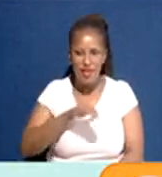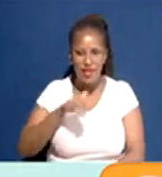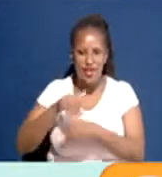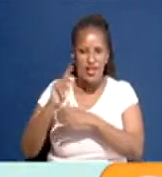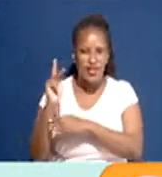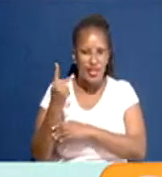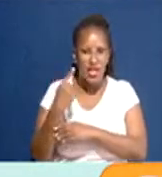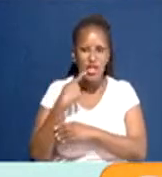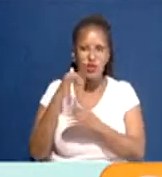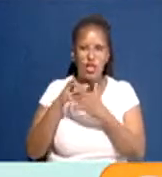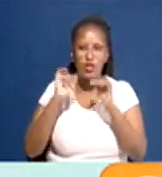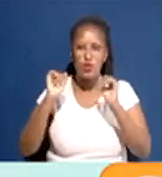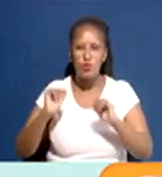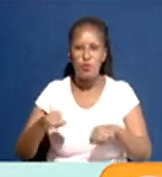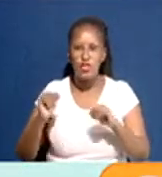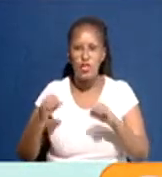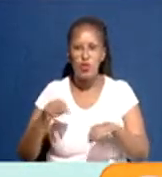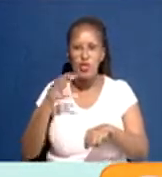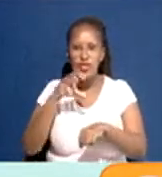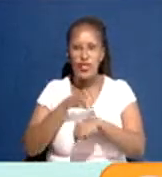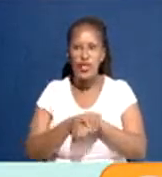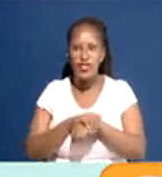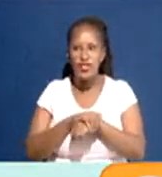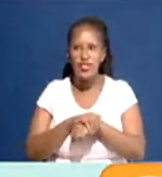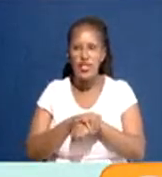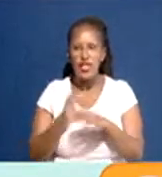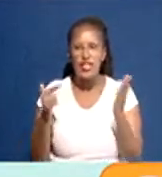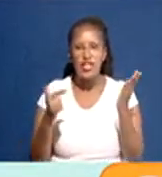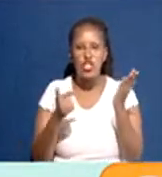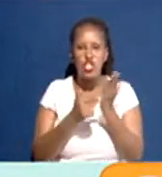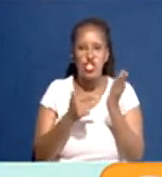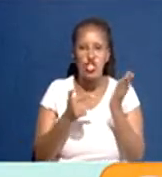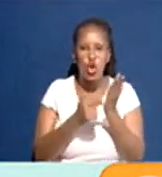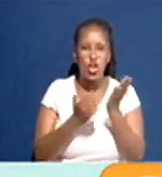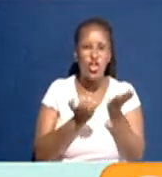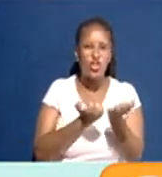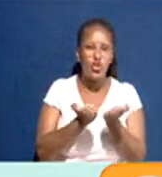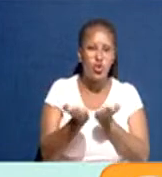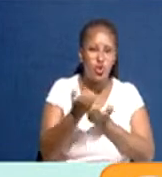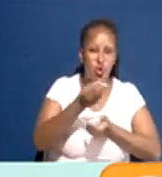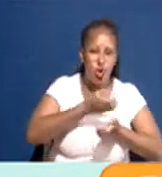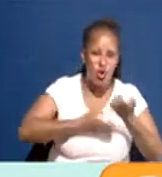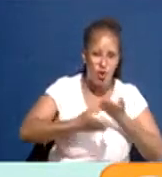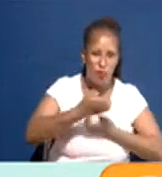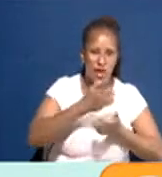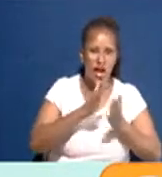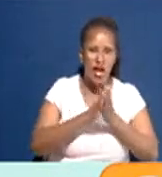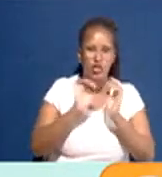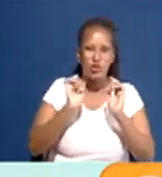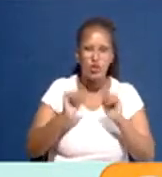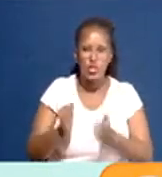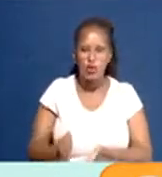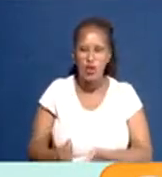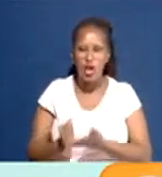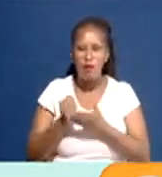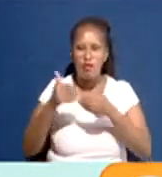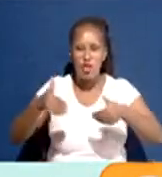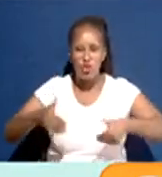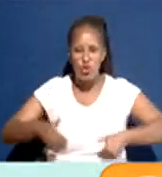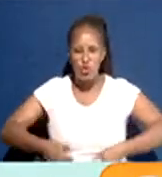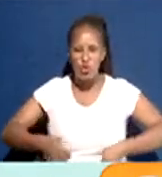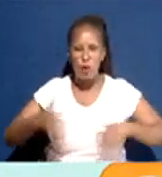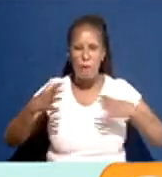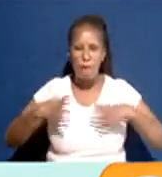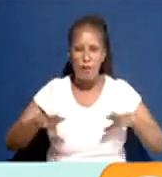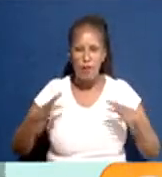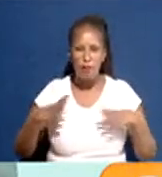that we can tap into the digital economy and we can move our young people in their